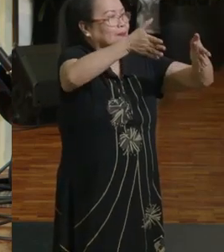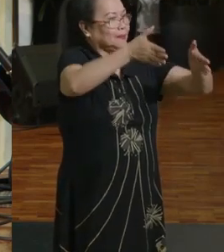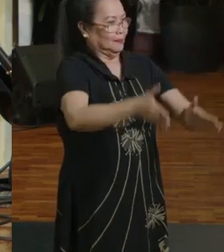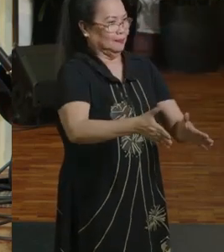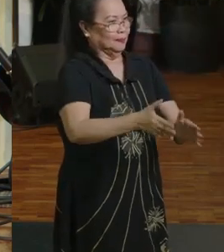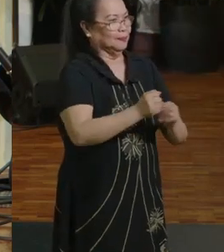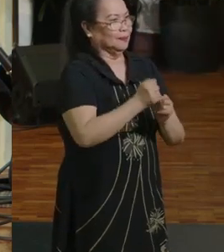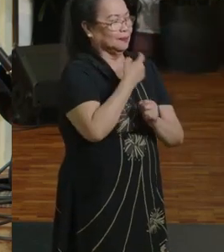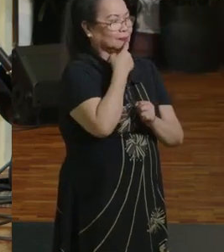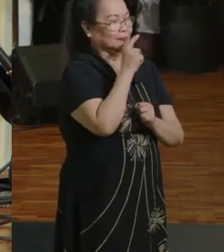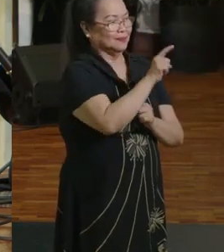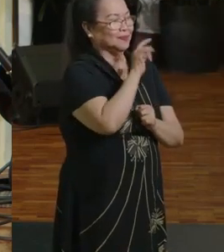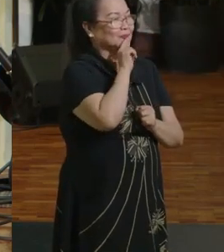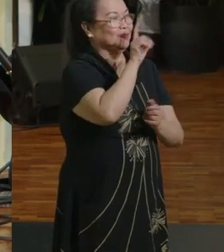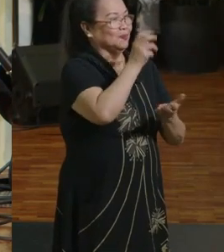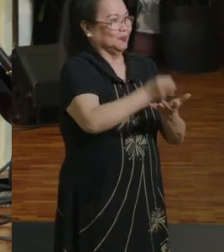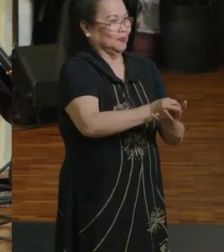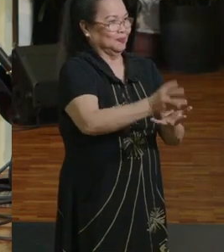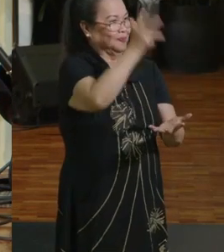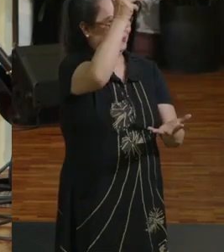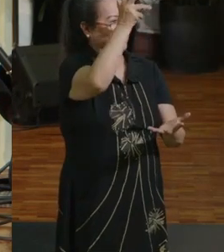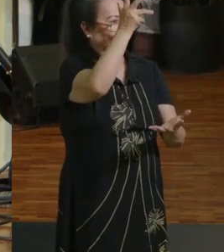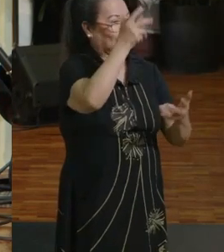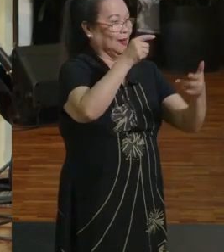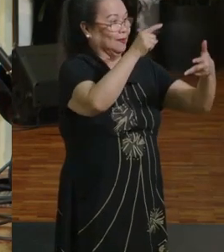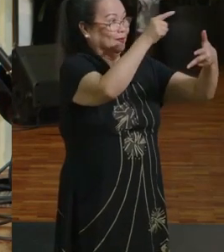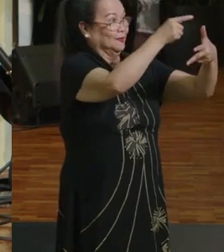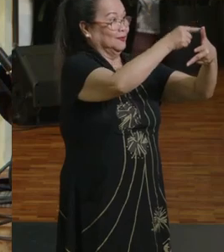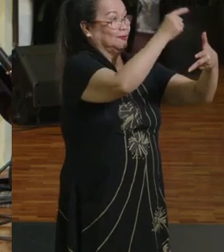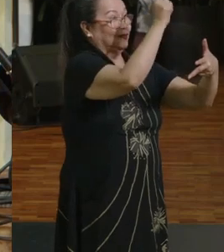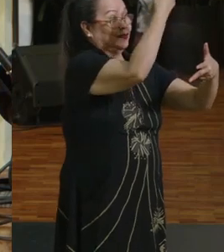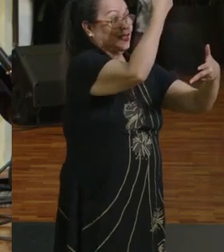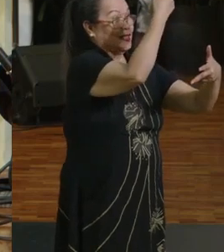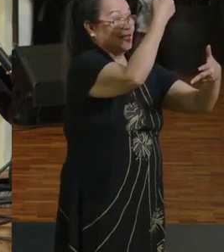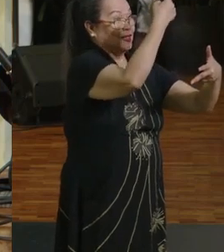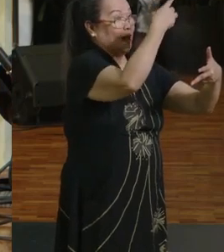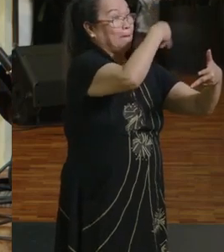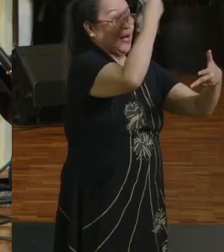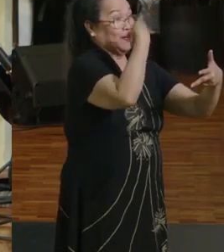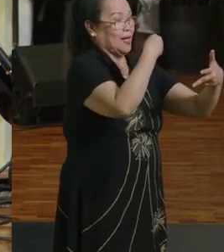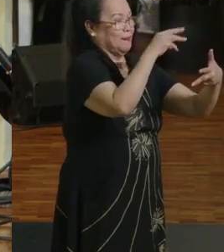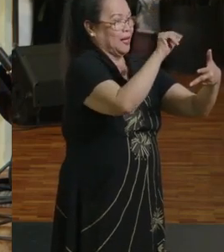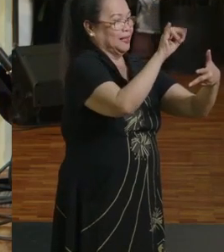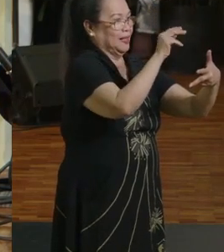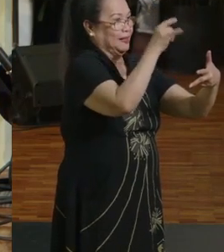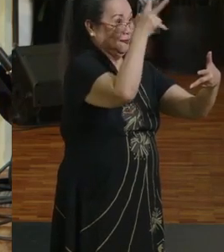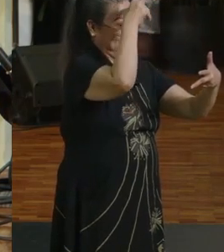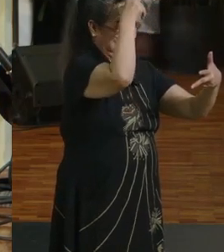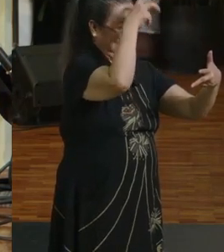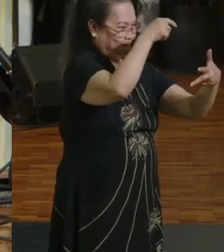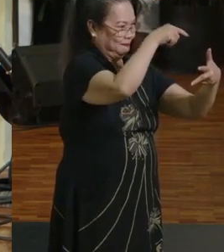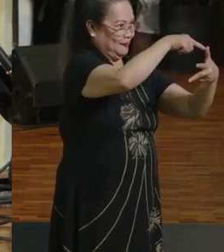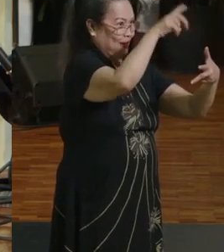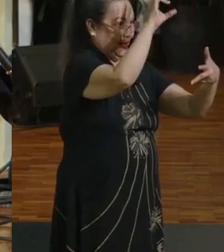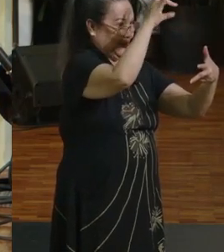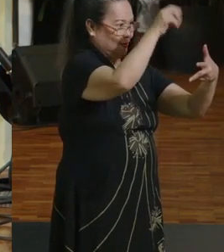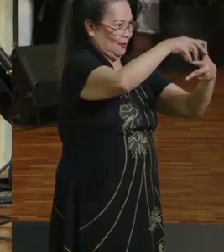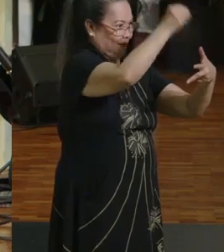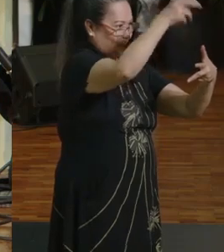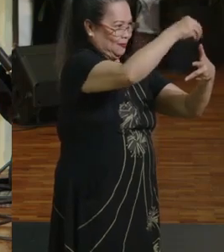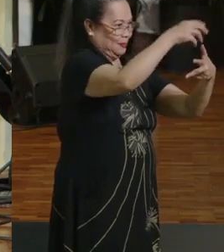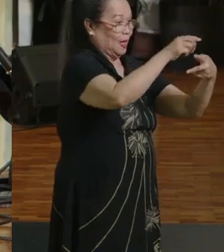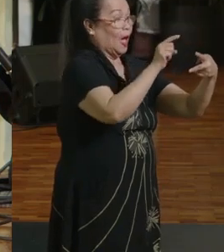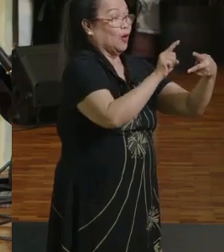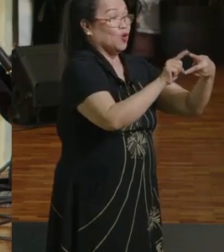Siya po ay nabanggit muli sa Luke 24:10. it was Mary Magdalene